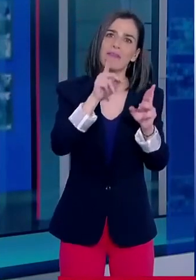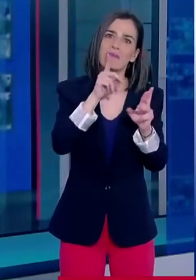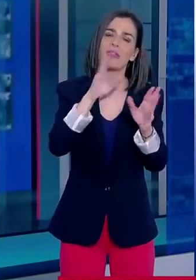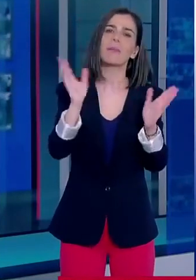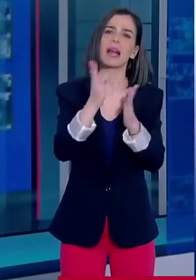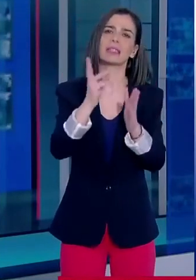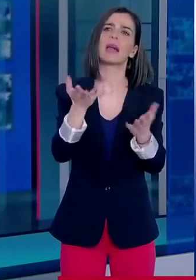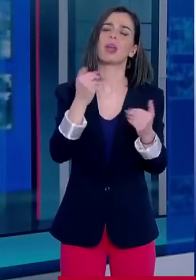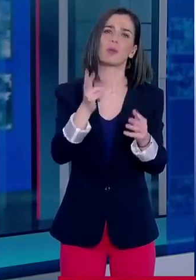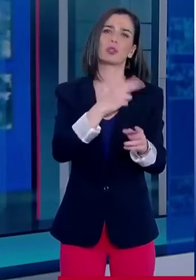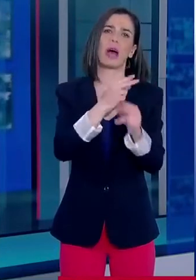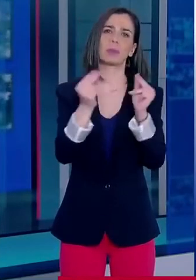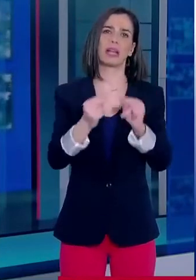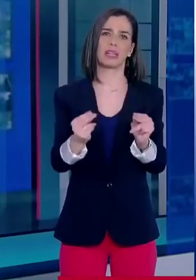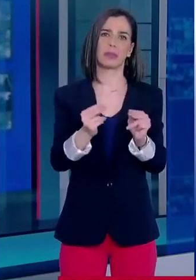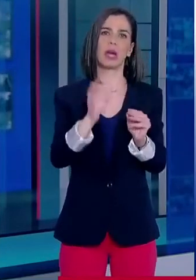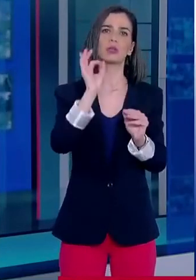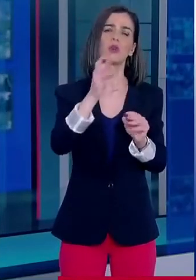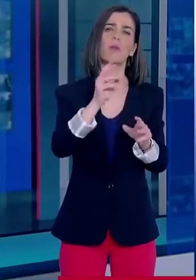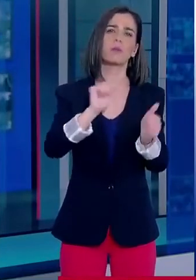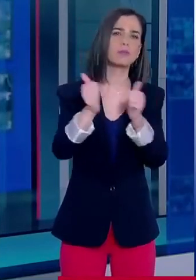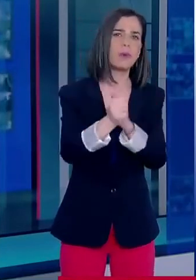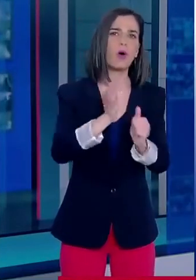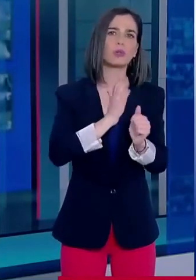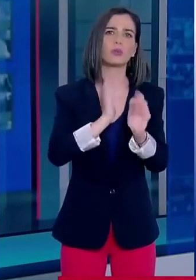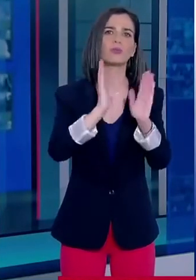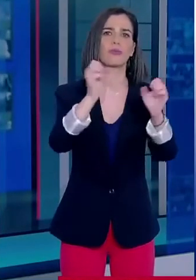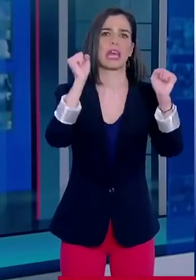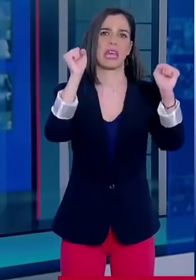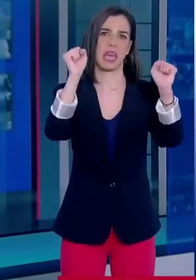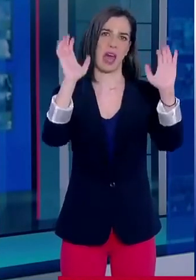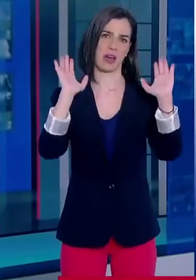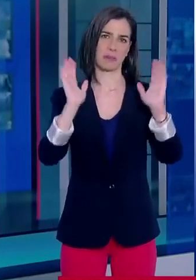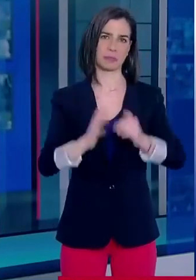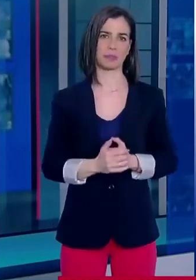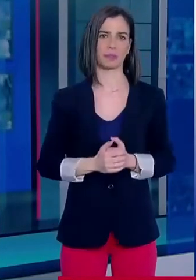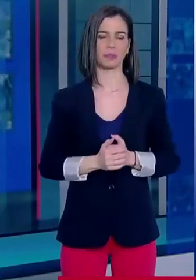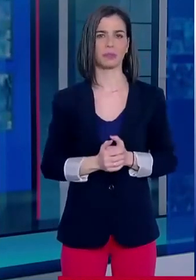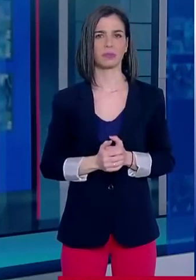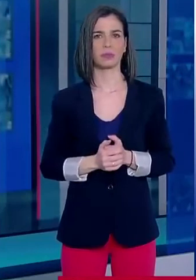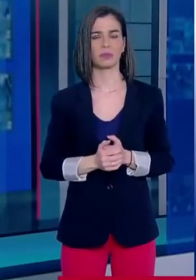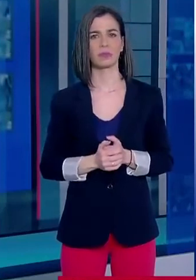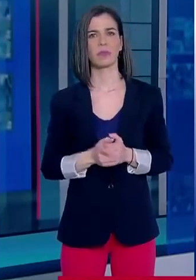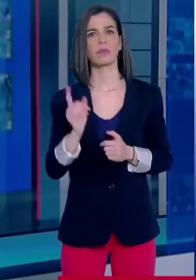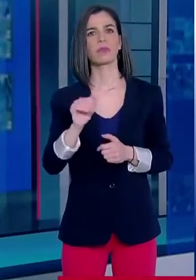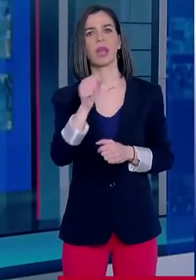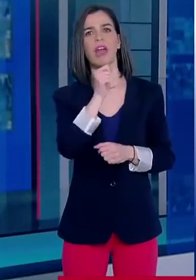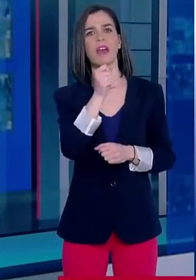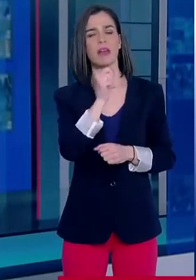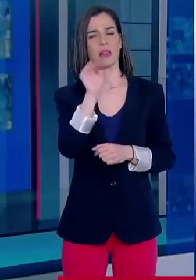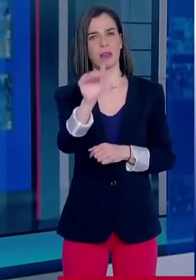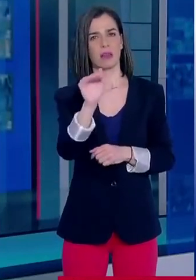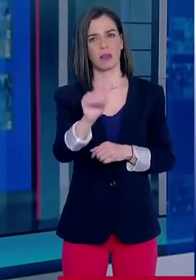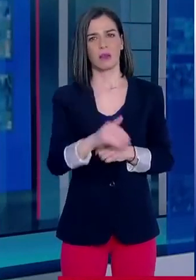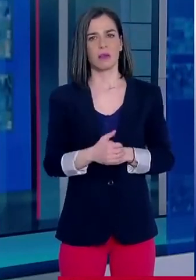μην έχουν αξιόπιστα αποτελέσματα και οι άνθρωποι να πηγαίνουν καλύτερα. Ο κ. Ξηδόπουλος από το ζούγκλα.gr.